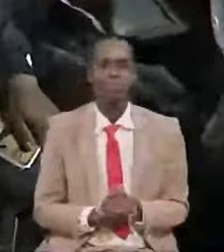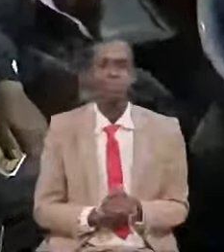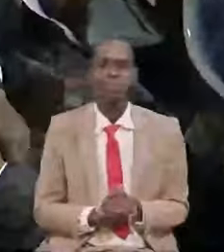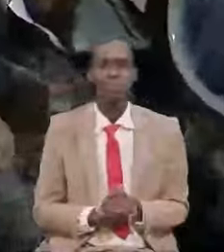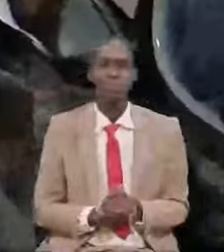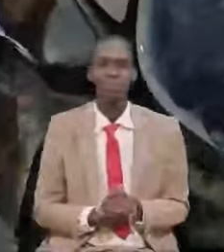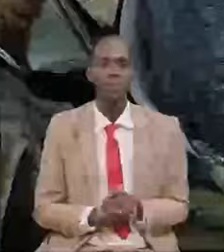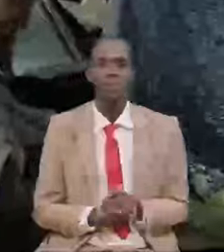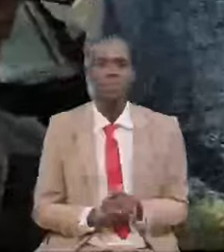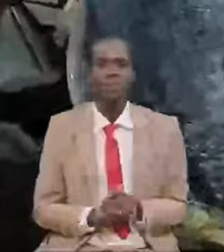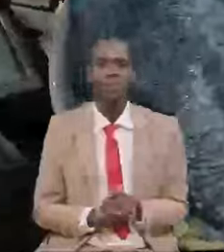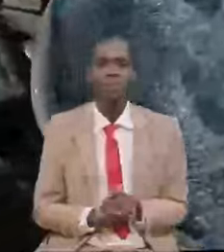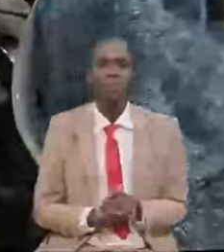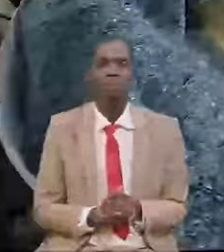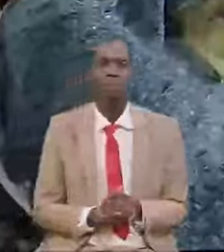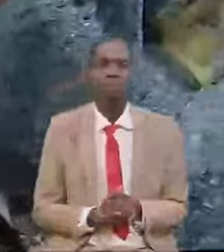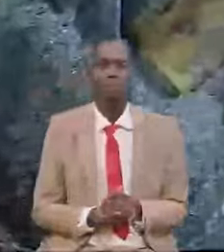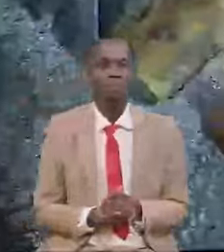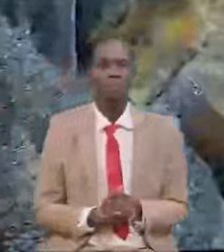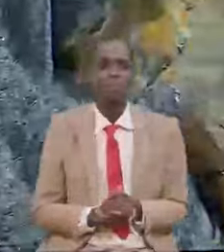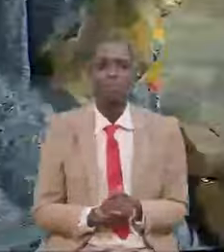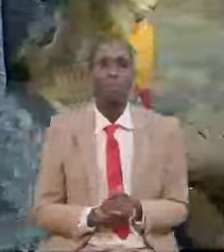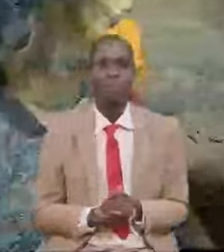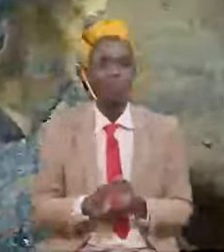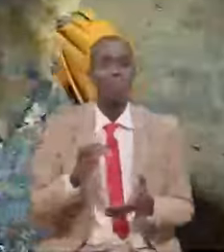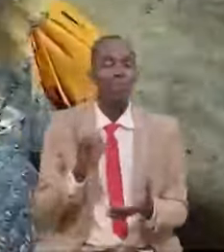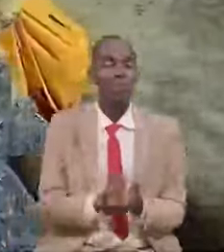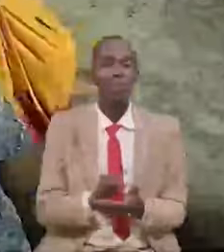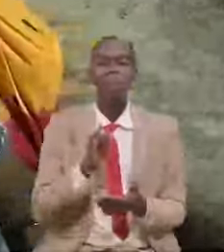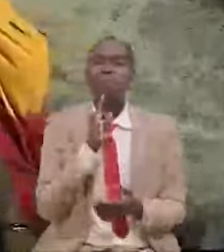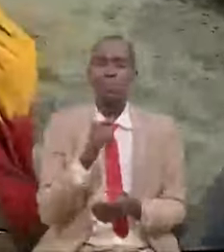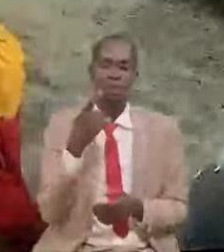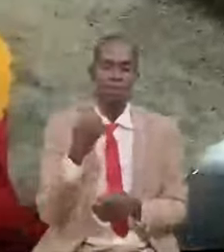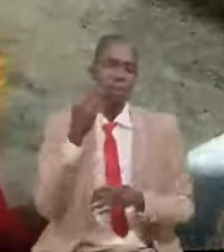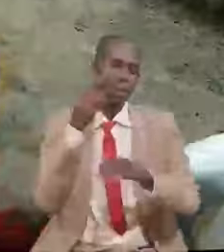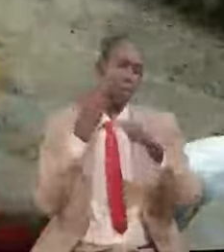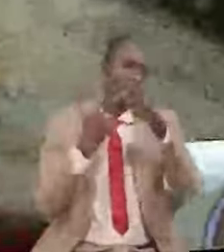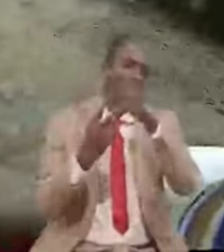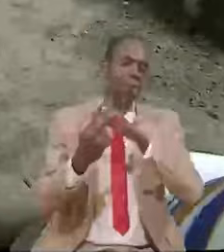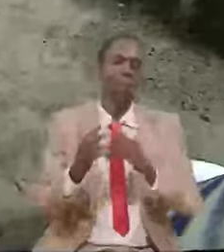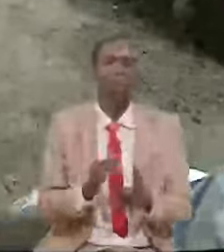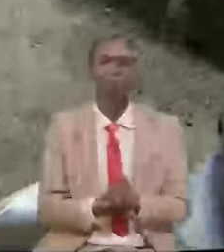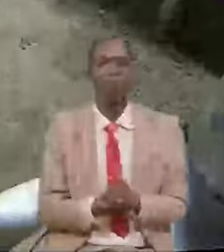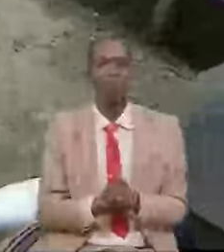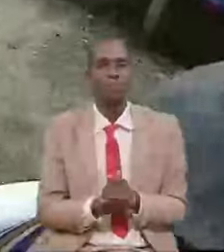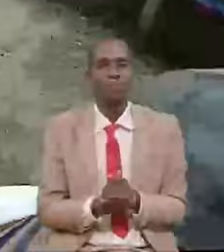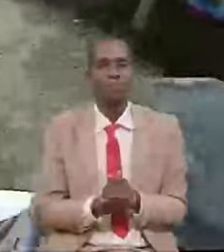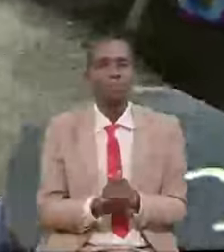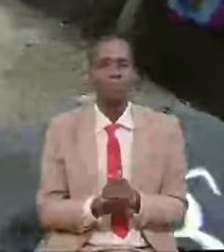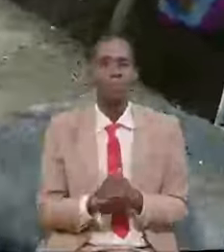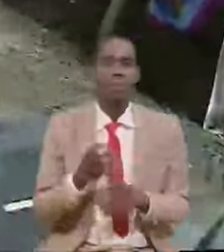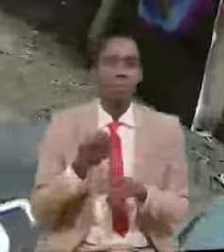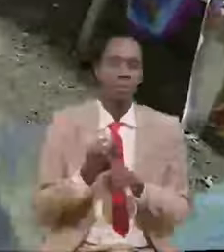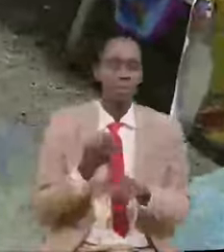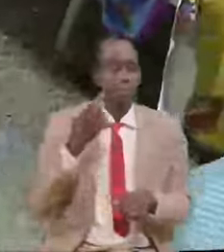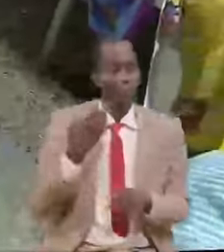David et à son royaume. » Ça, c'est la prophétie. de sa naissance.